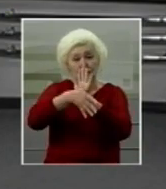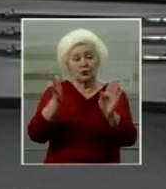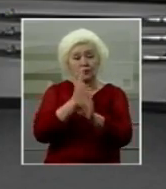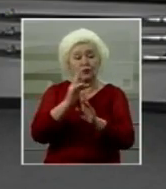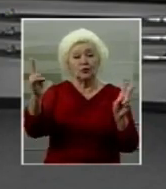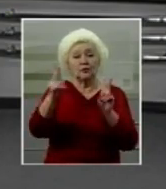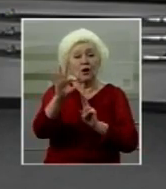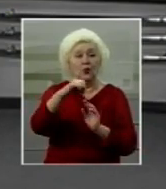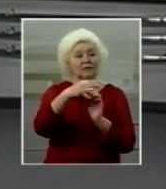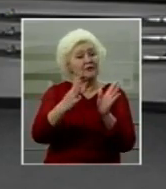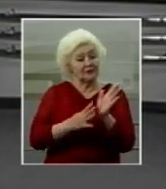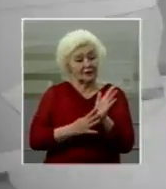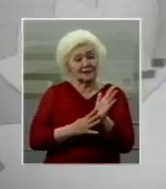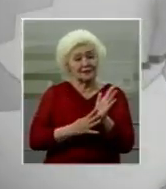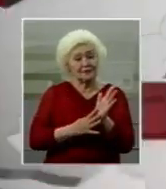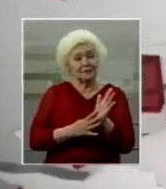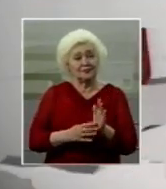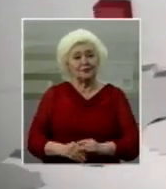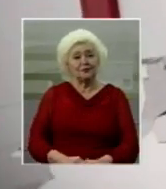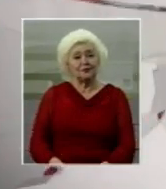о 19:00.